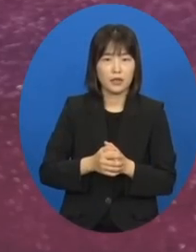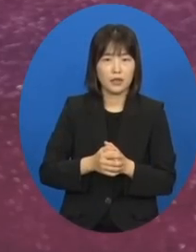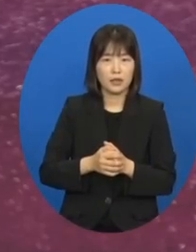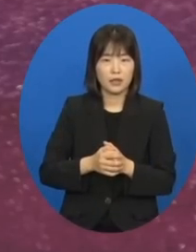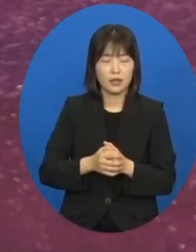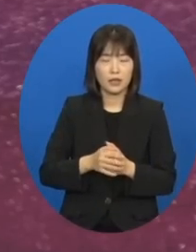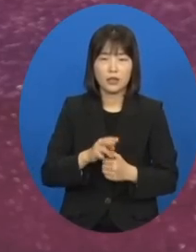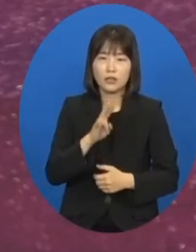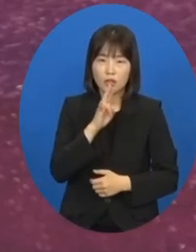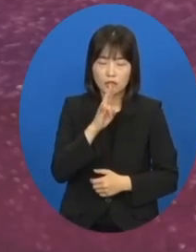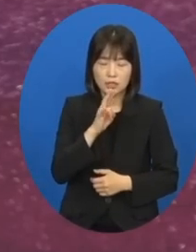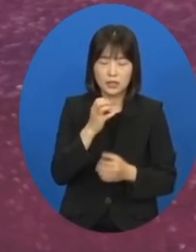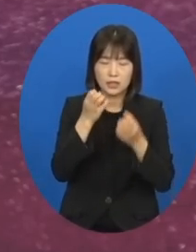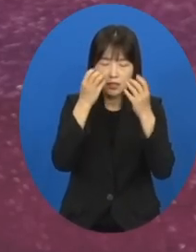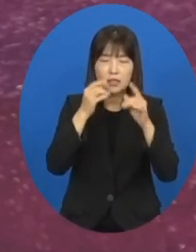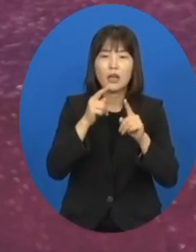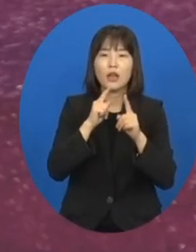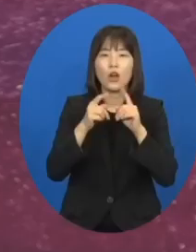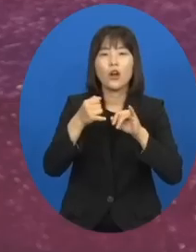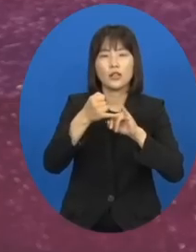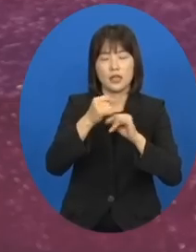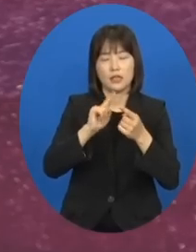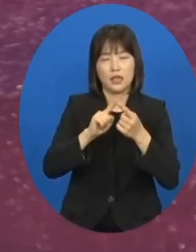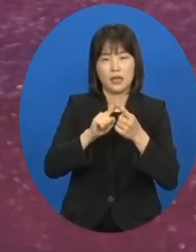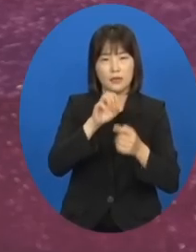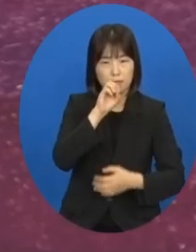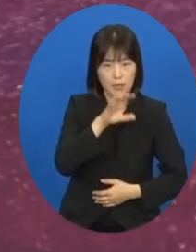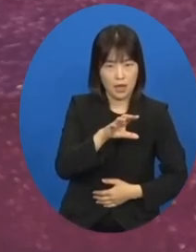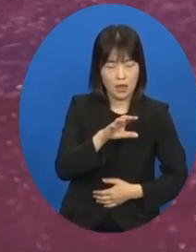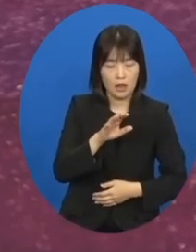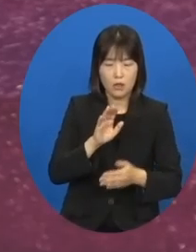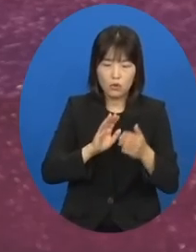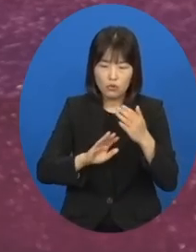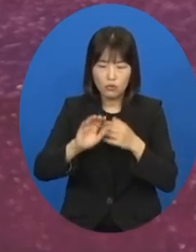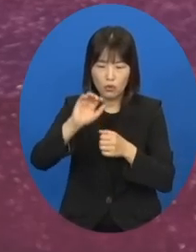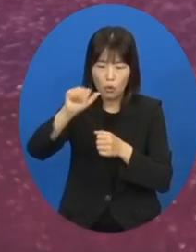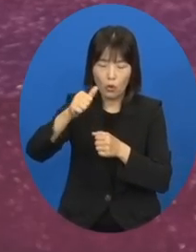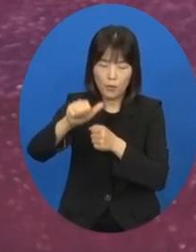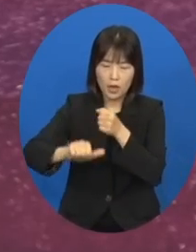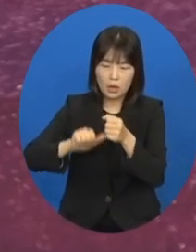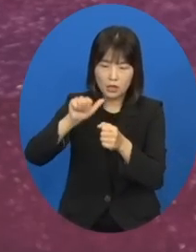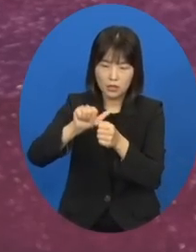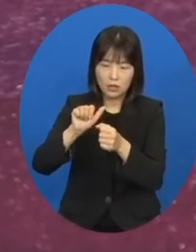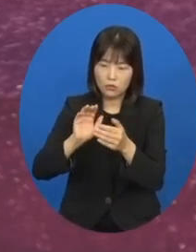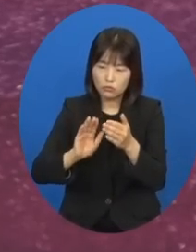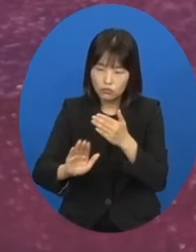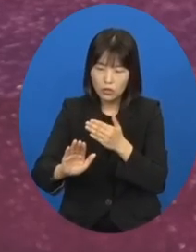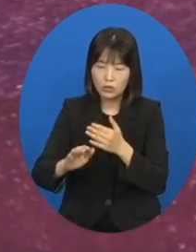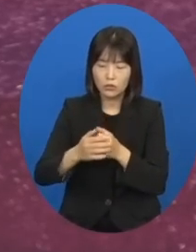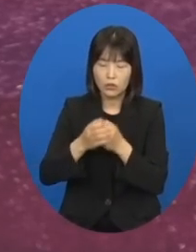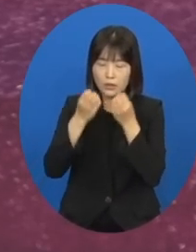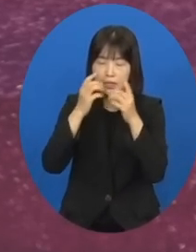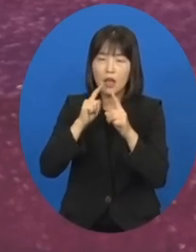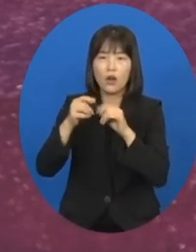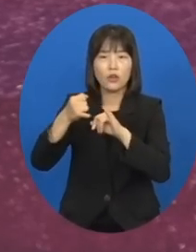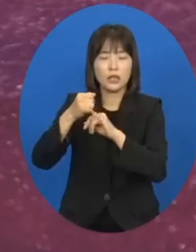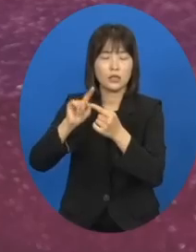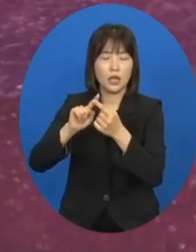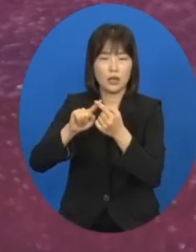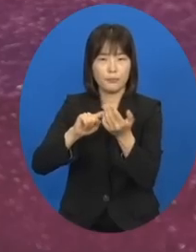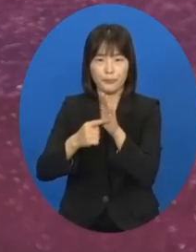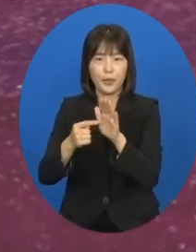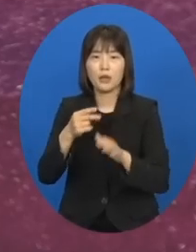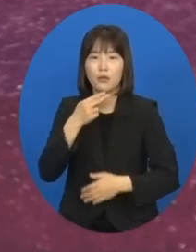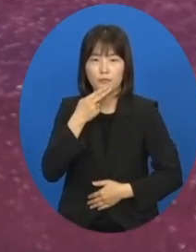그리고 500년 지나면서도 새 언약에 된 얘기가 없었어요 신구약 중간계